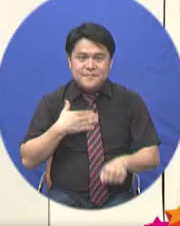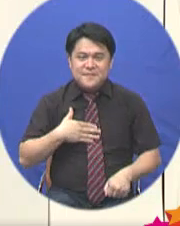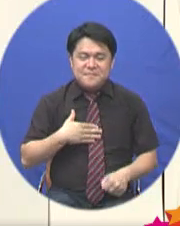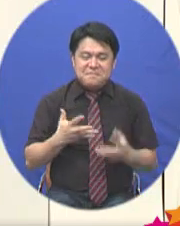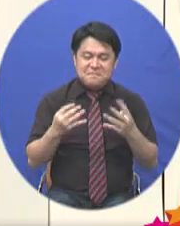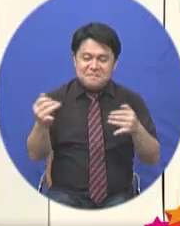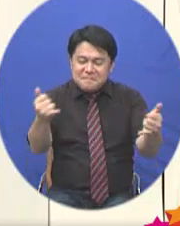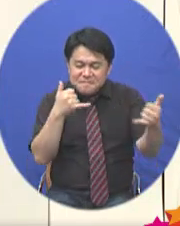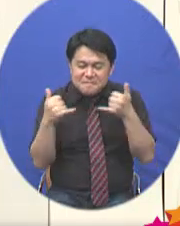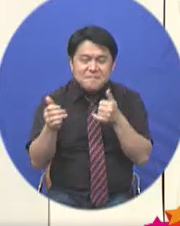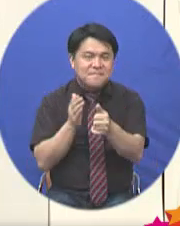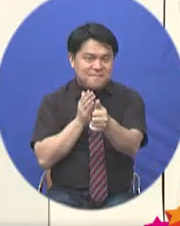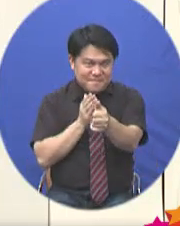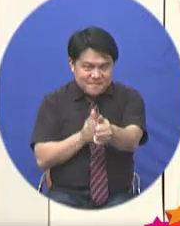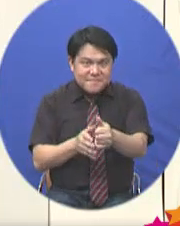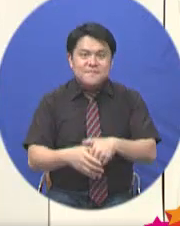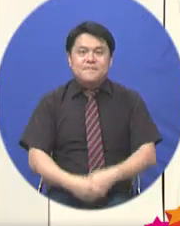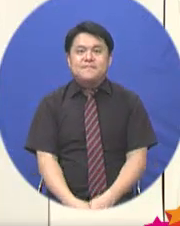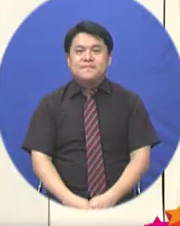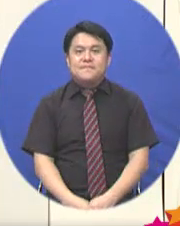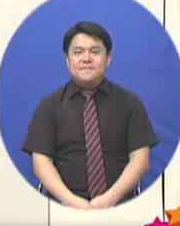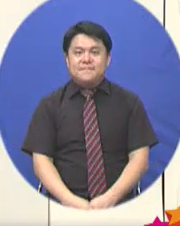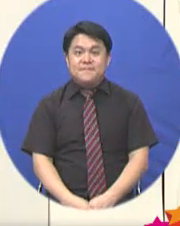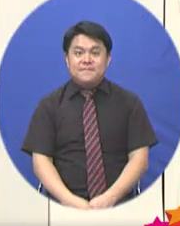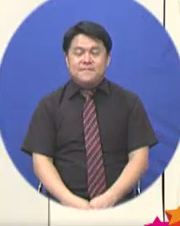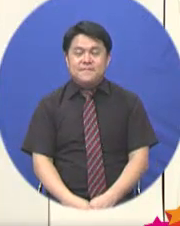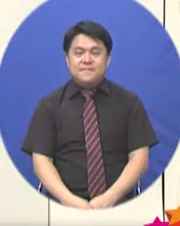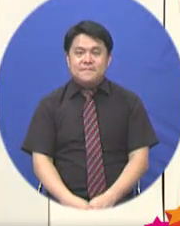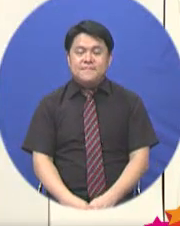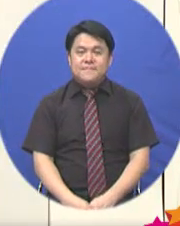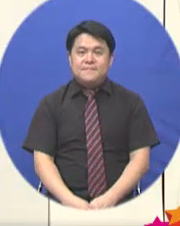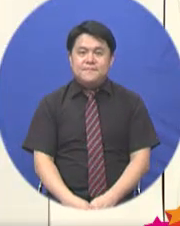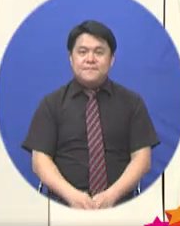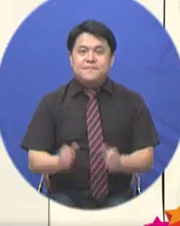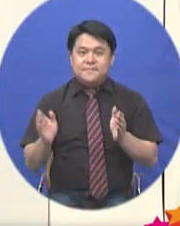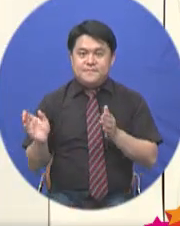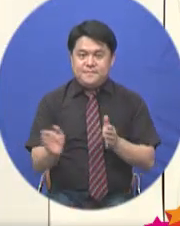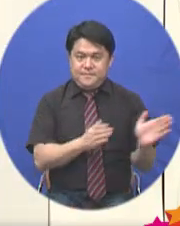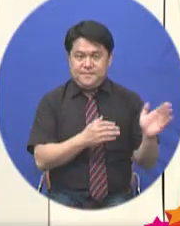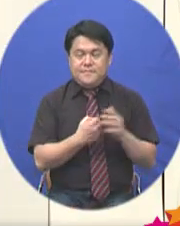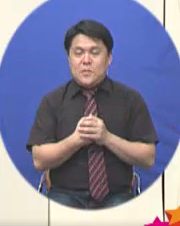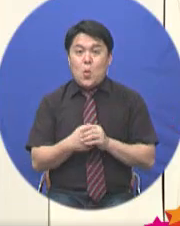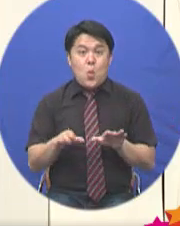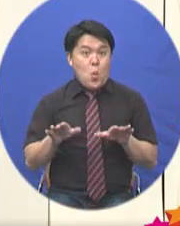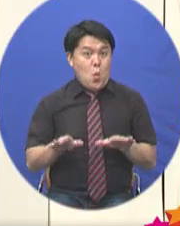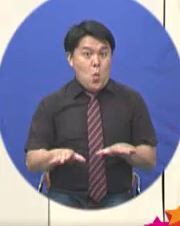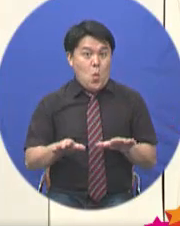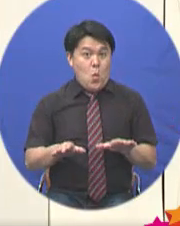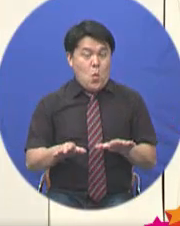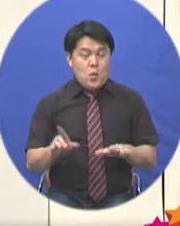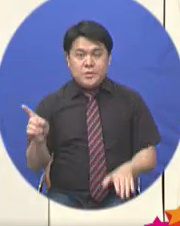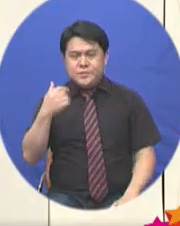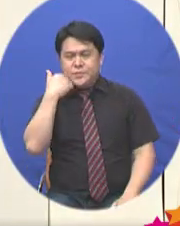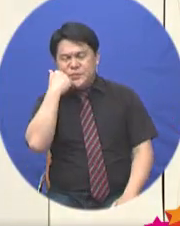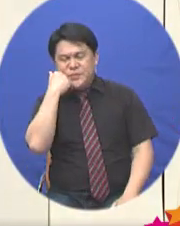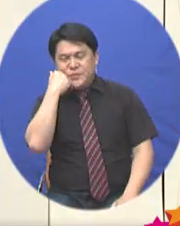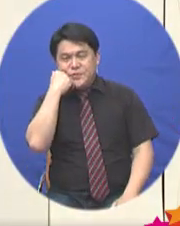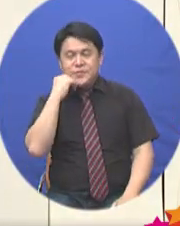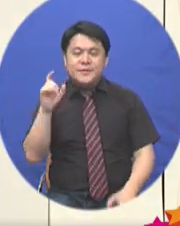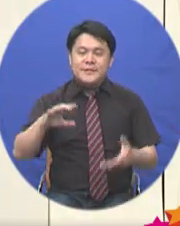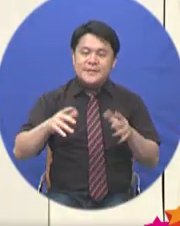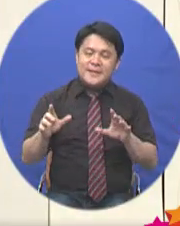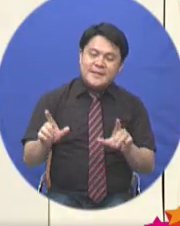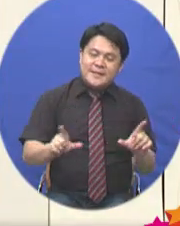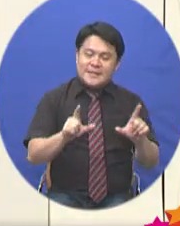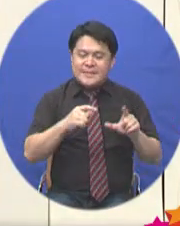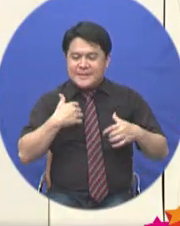많은 신청을 부탁드리겠습니다. 네, 그렇습니다. 그렇다면 네. 오늘 또 과연 어떤 분들이 세상